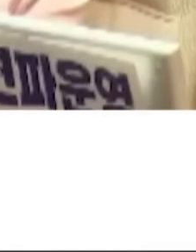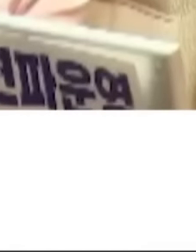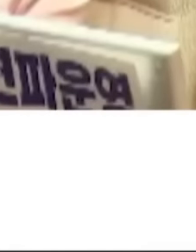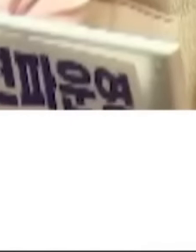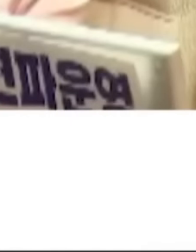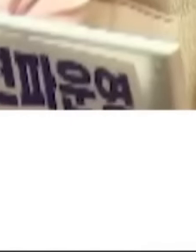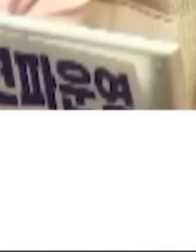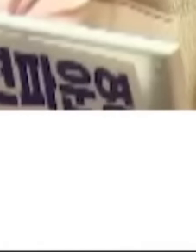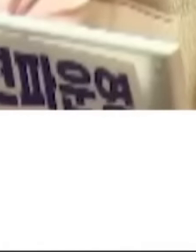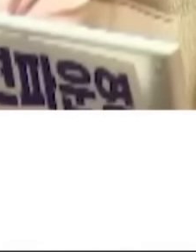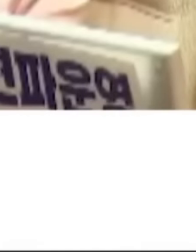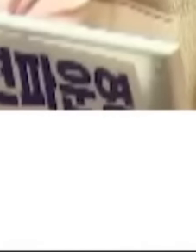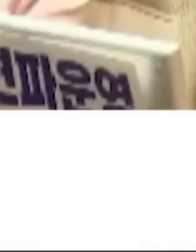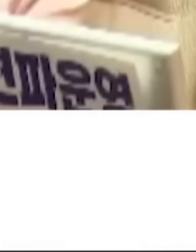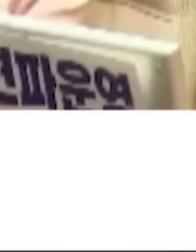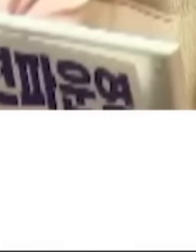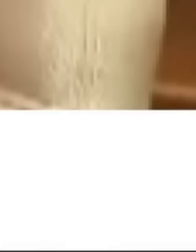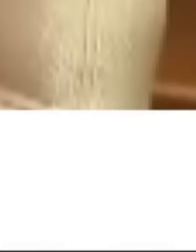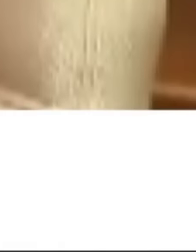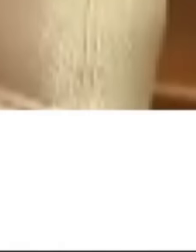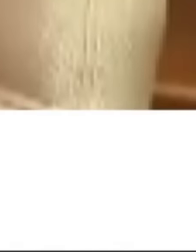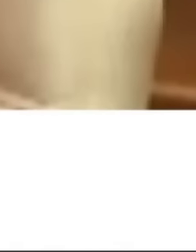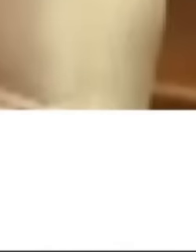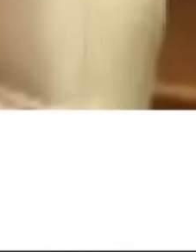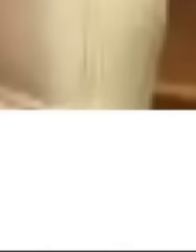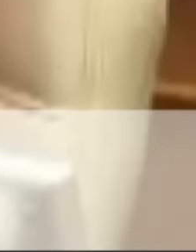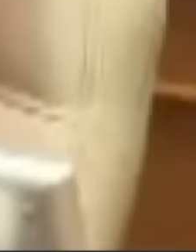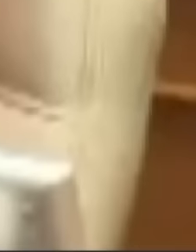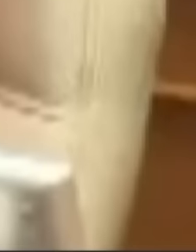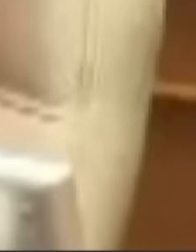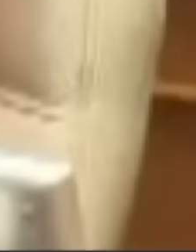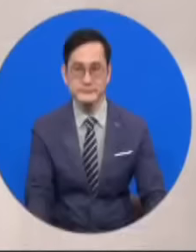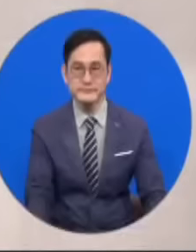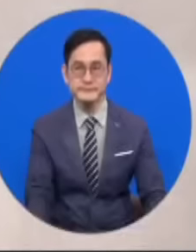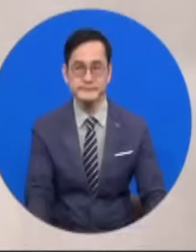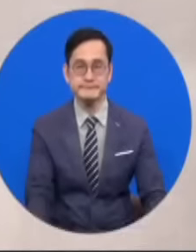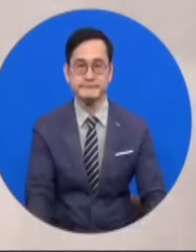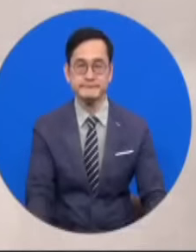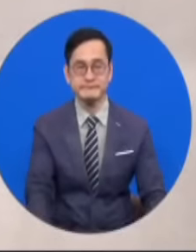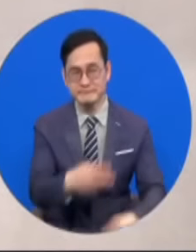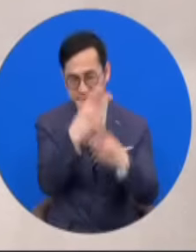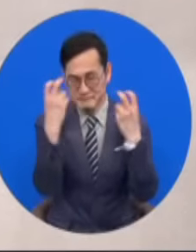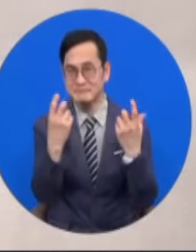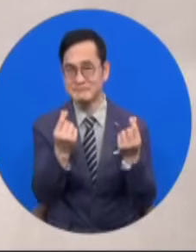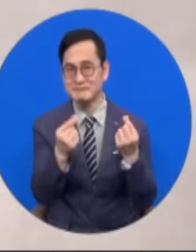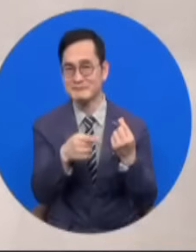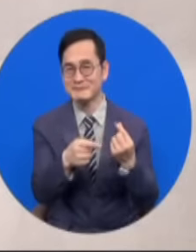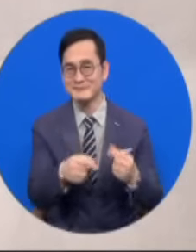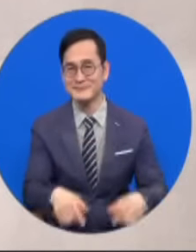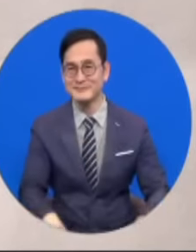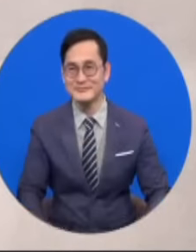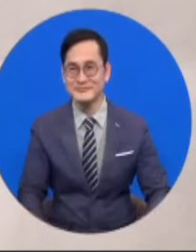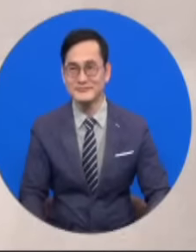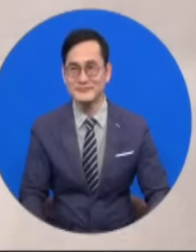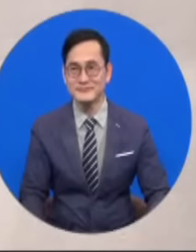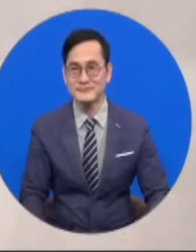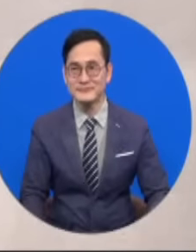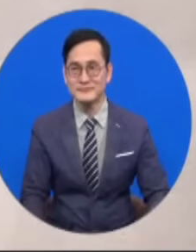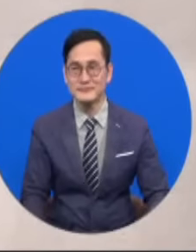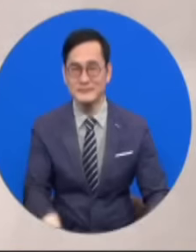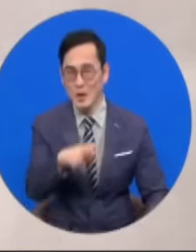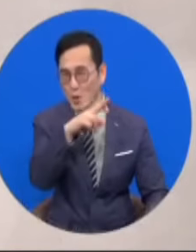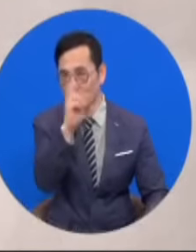작은 거 같네요 김정은 님 어떻게 보십니까 누가 봐도 푹 주무시는 거 같잖아요네 물론 오후에 이제 식후에 오후